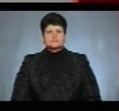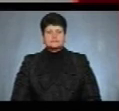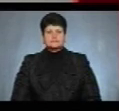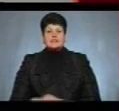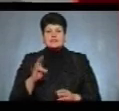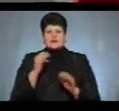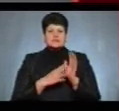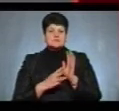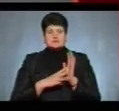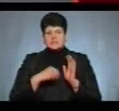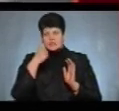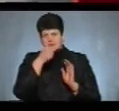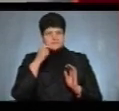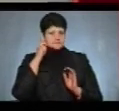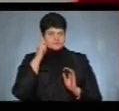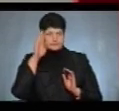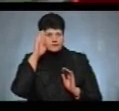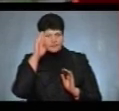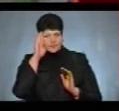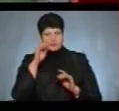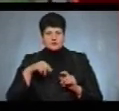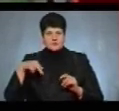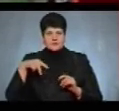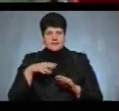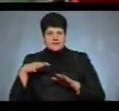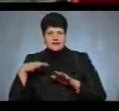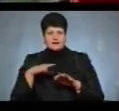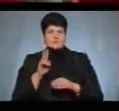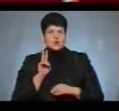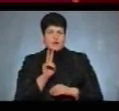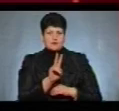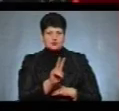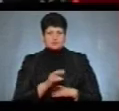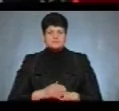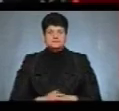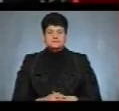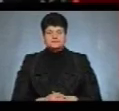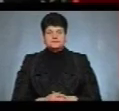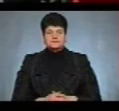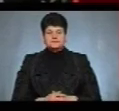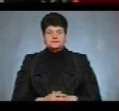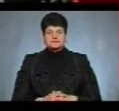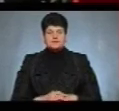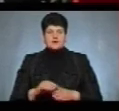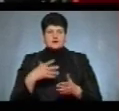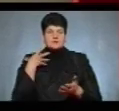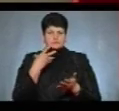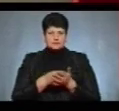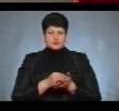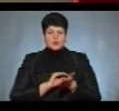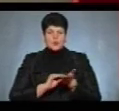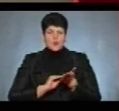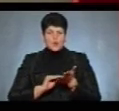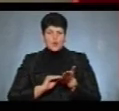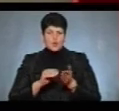На 80-річного чоловіка на пішохідному переході в Тернополі наїхав тролейбус. Авторські гуморески читали 12